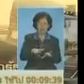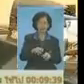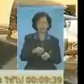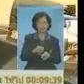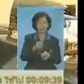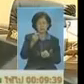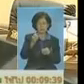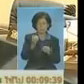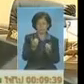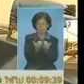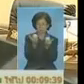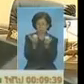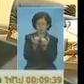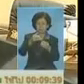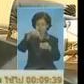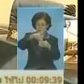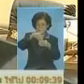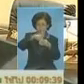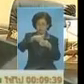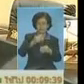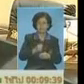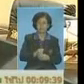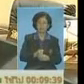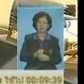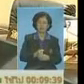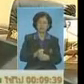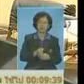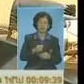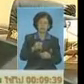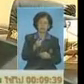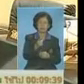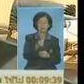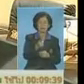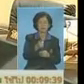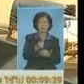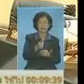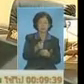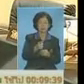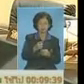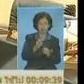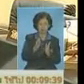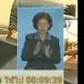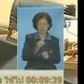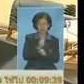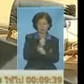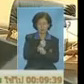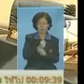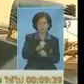ก็เอกสารสำนักการตรวจชาติที่009